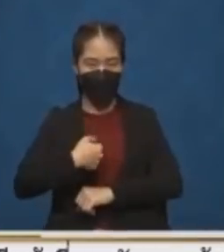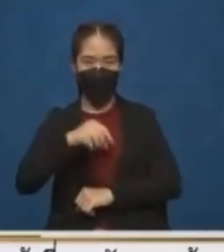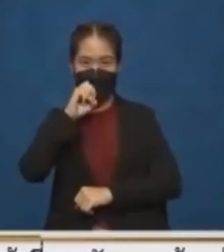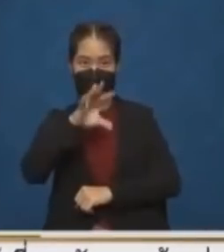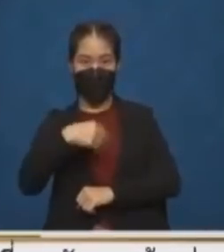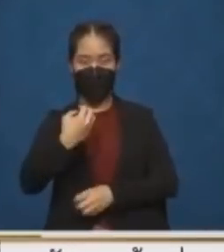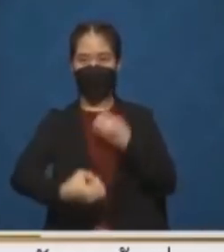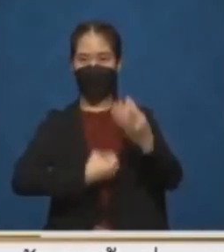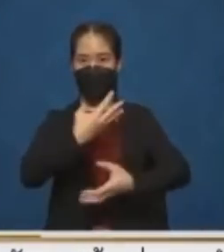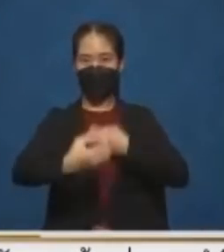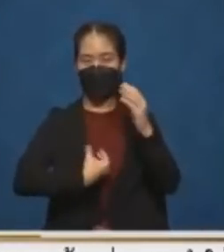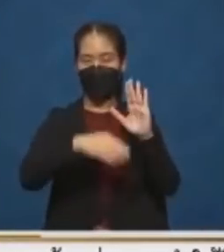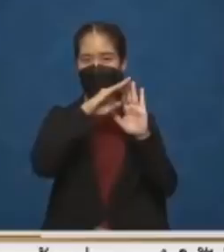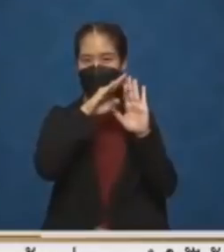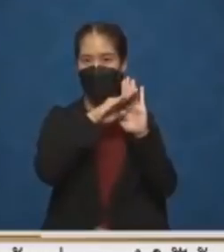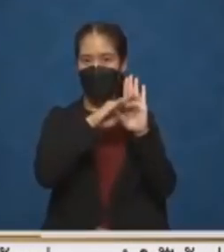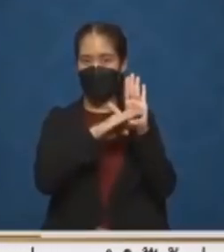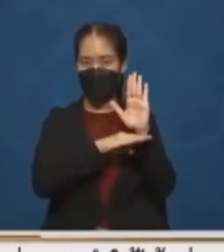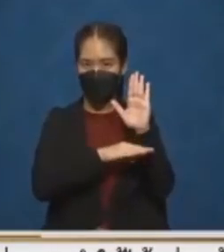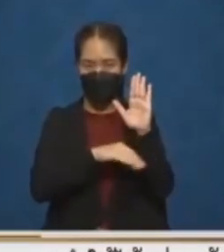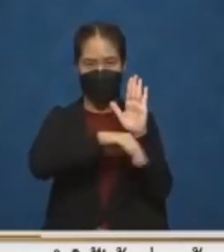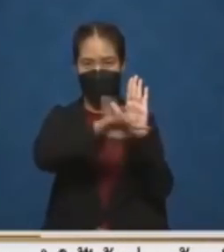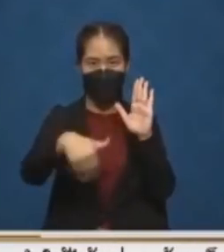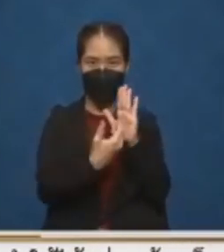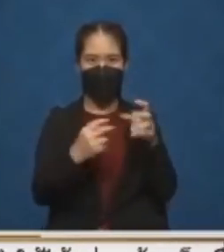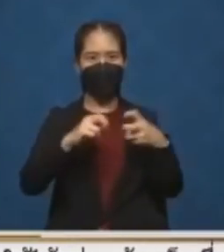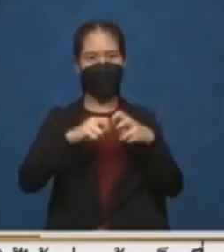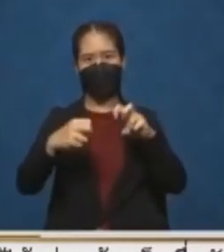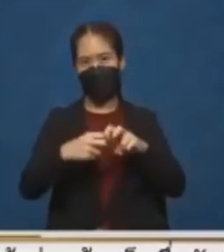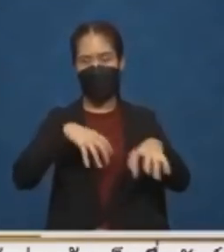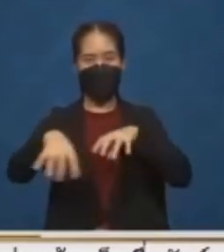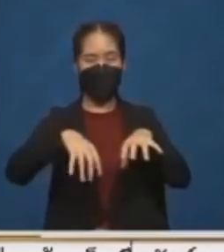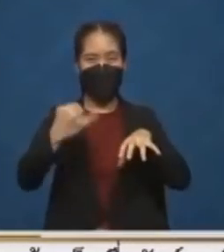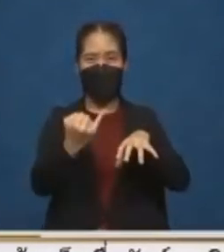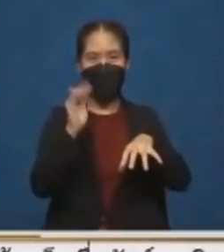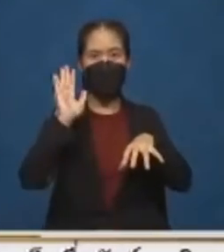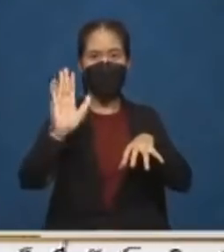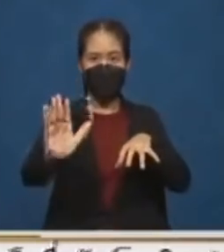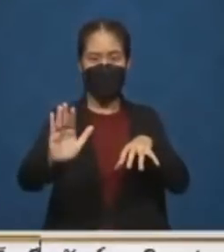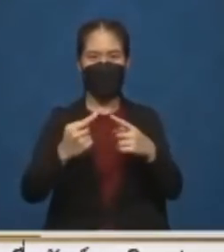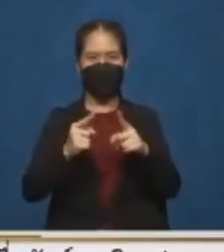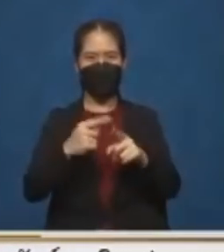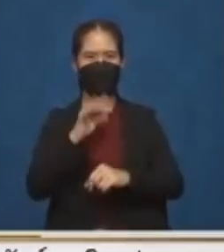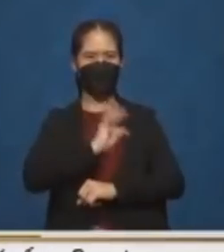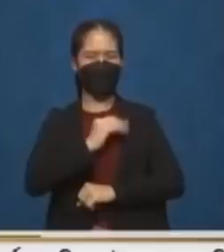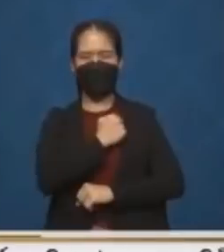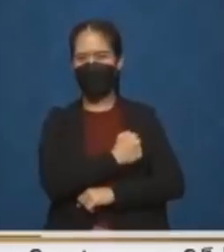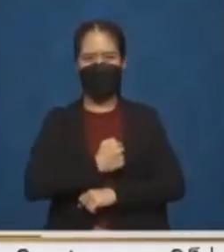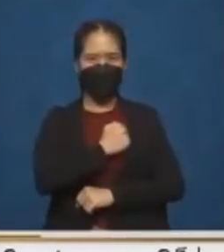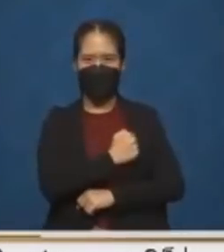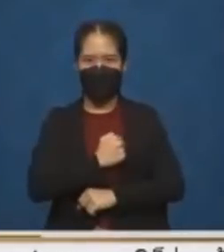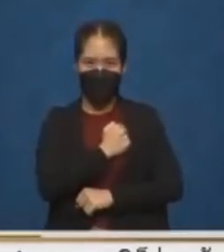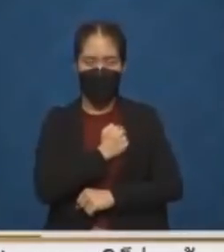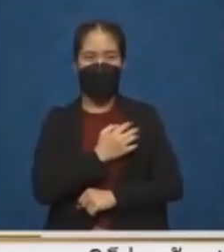ายไปตอนต้นคือความลลเหลวแต่สิงที่น่าเสียใจมากที่สุดเป็นสิ่งที่คนไท